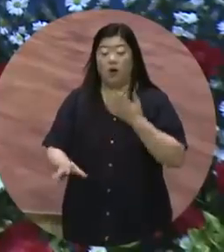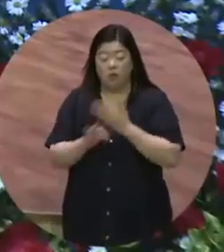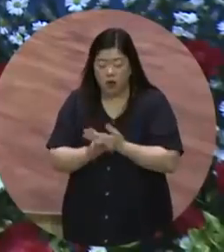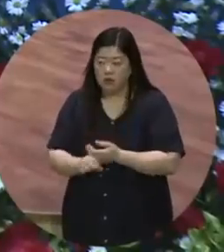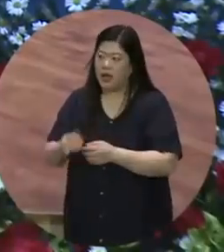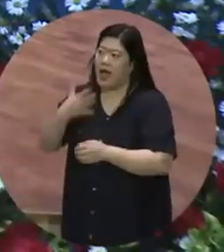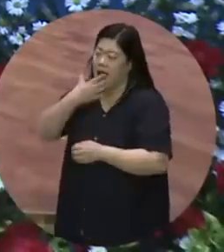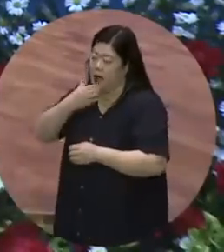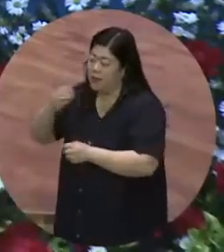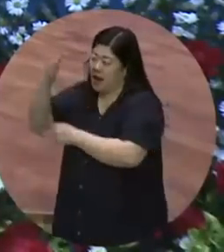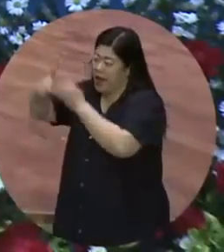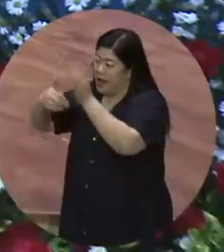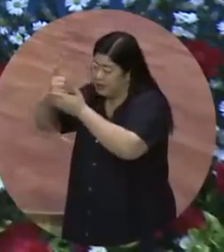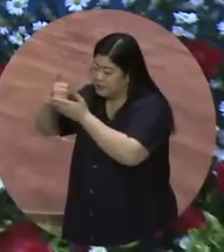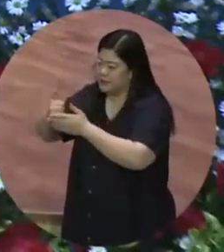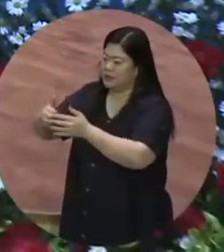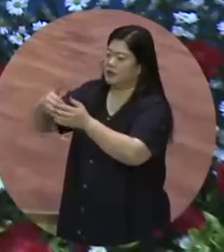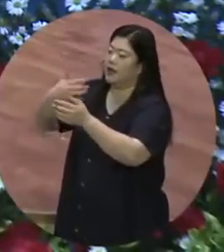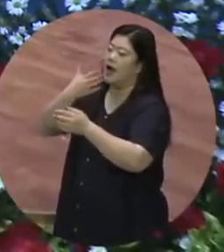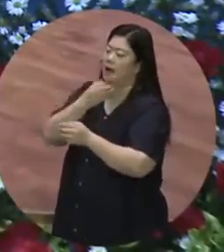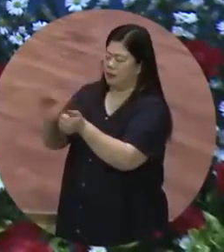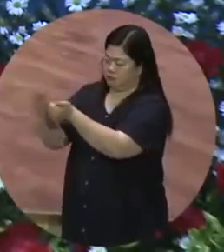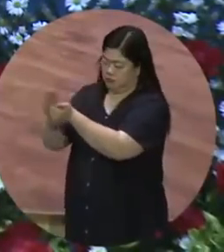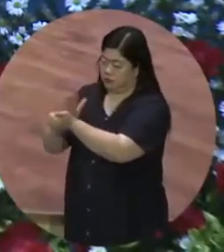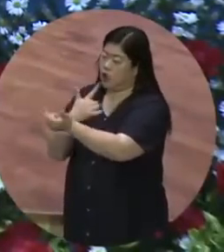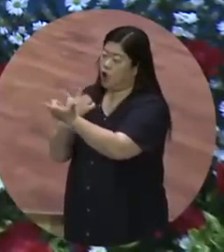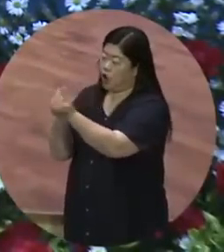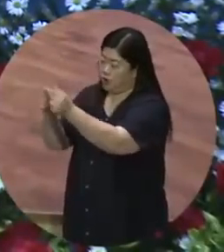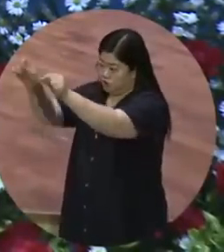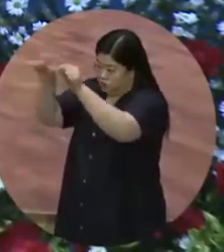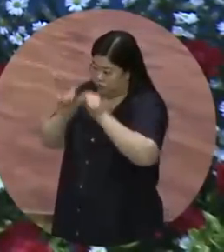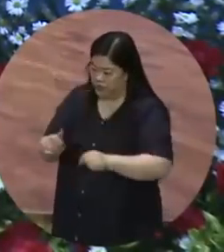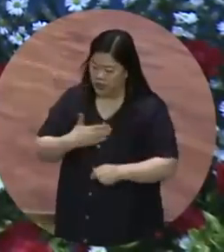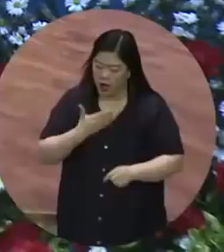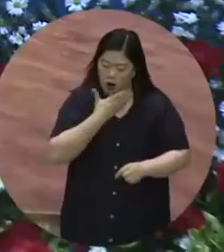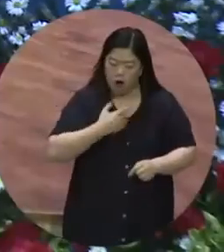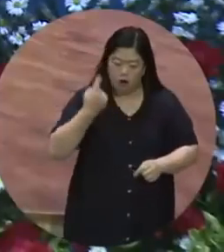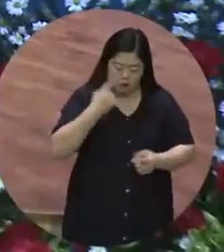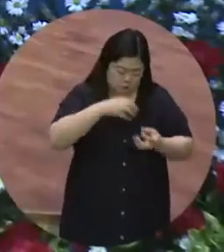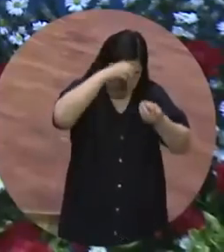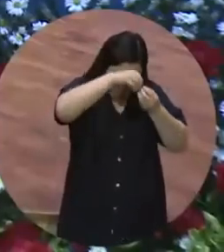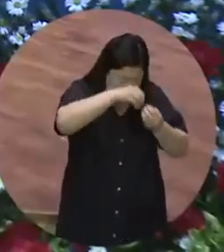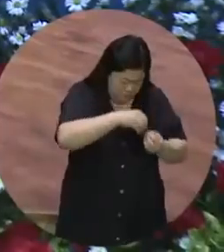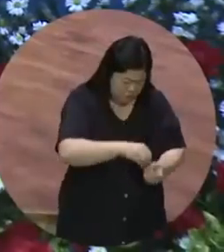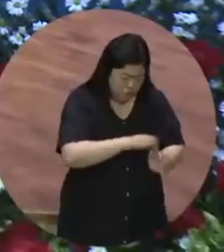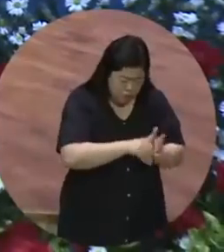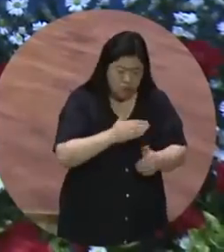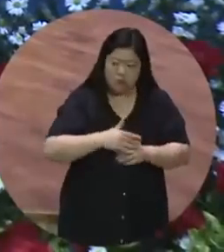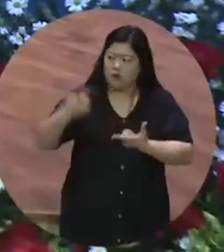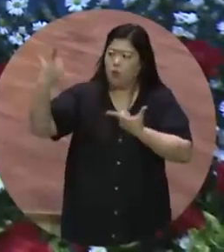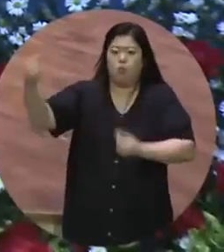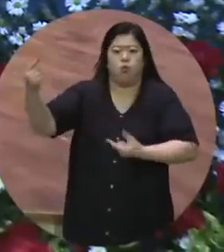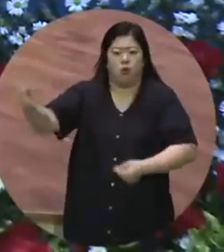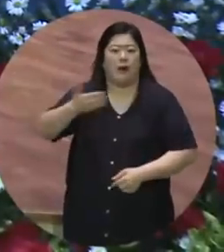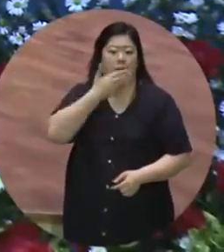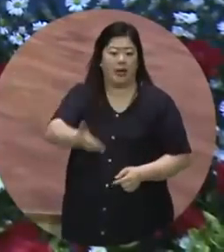나의 하나님이 우리 자식의 하나님. 아멘. 그러니까 언약 전달 아브라함이사 야곱처럼 우리도 전달 언약 전달하자는 말이야.